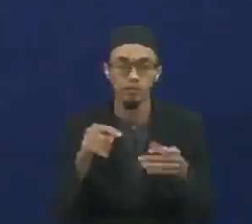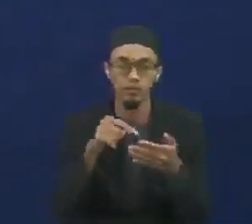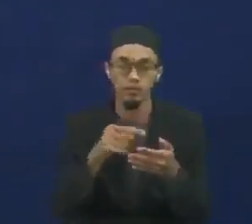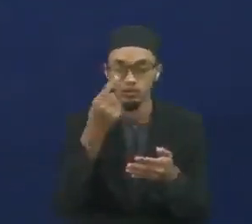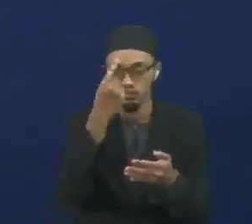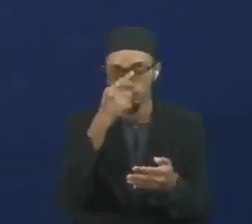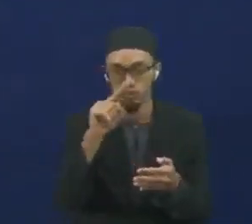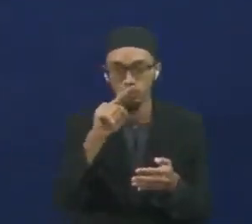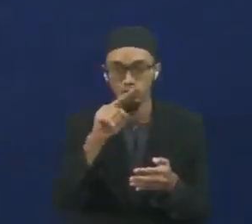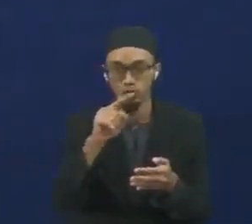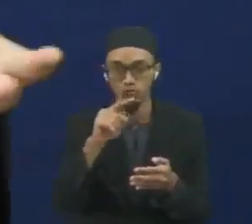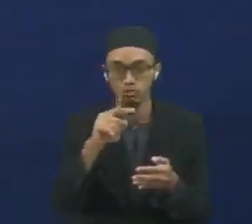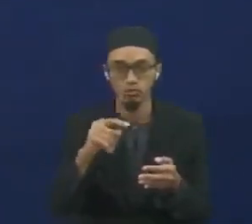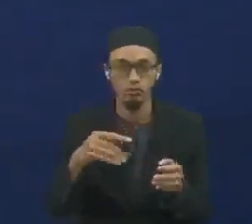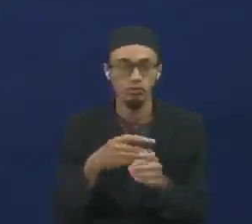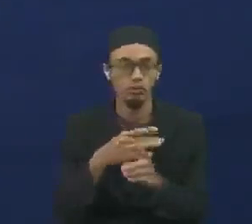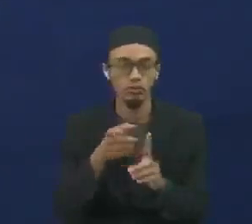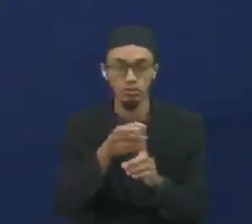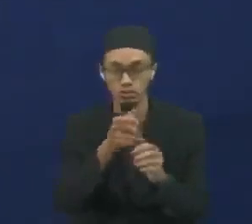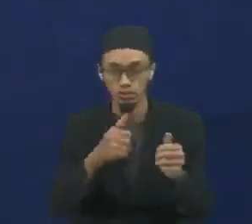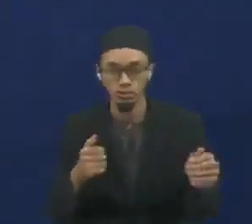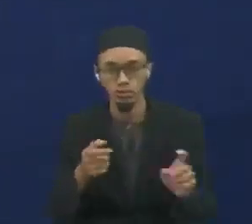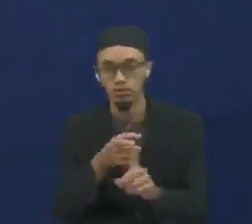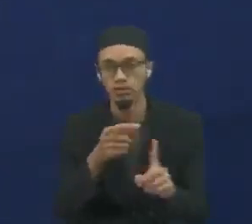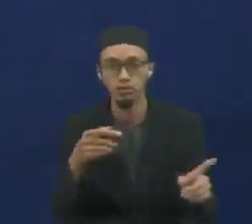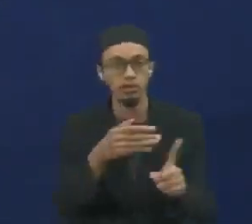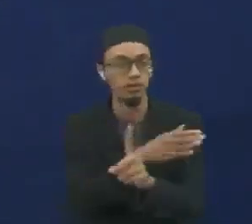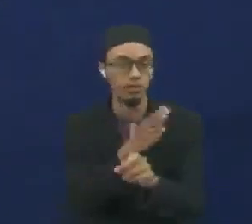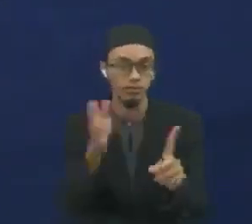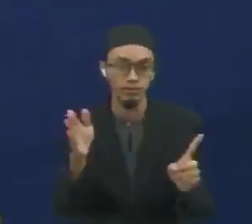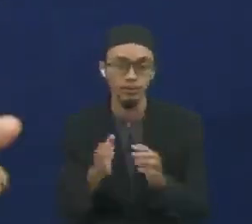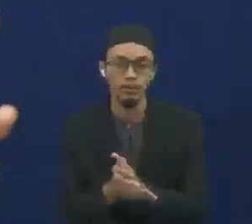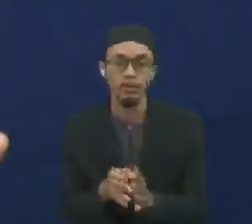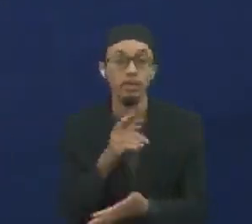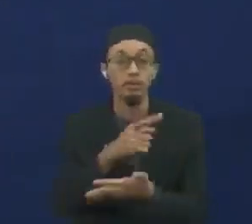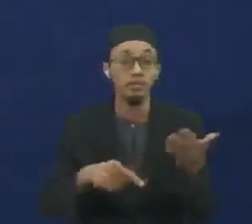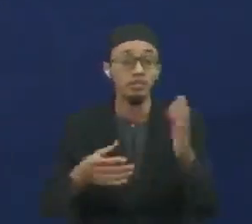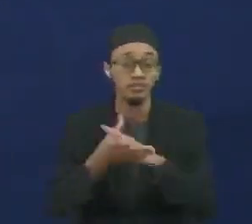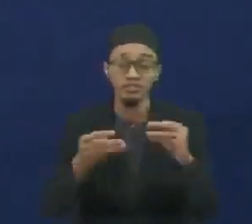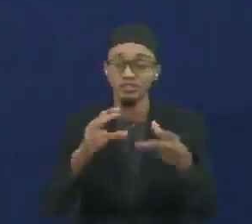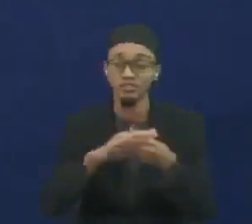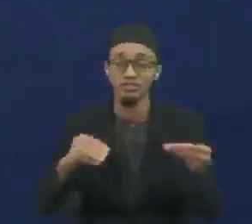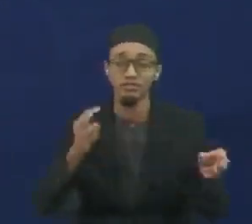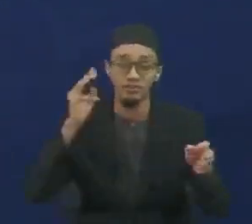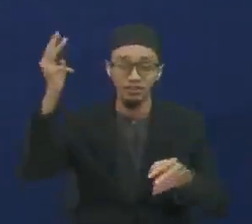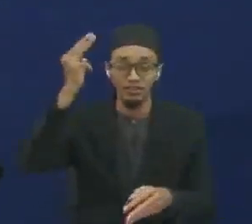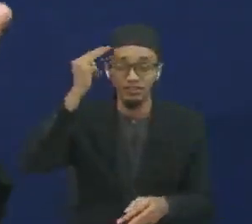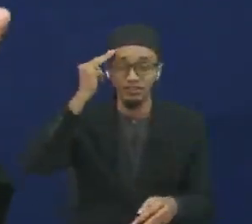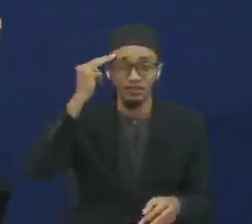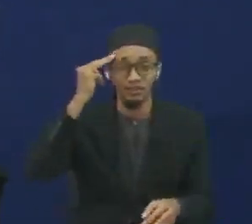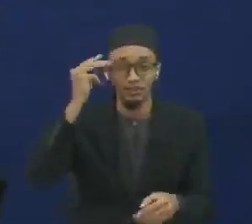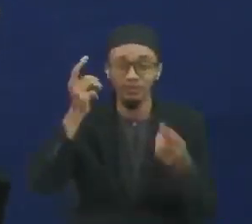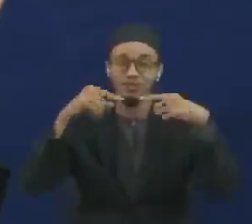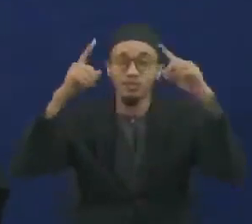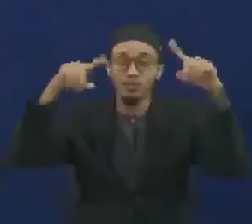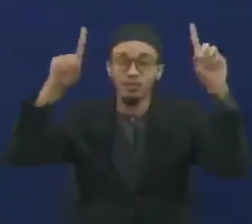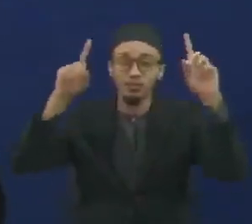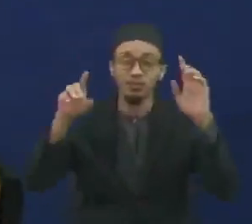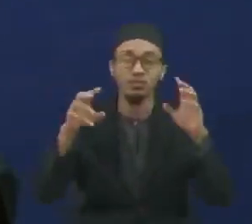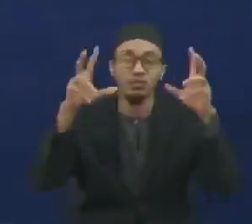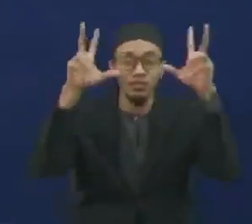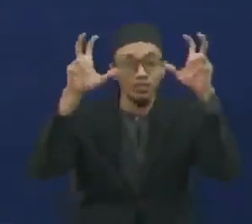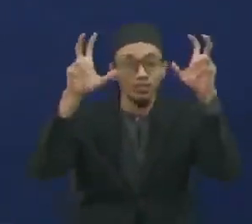Orang tengok filem ni masih lagi cerita-cerita. Apa cerita-cerita Melayu yang famous? Cerita-cerita hantu, cerita-cerita